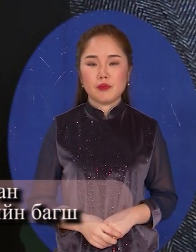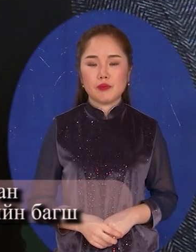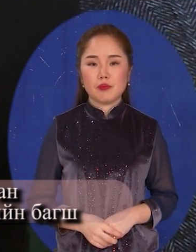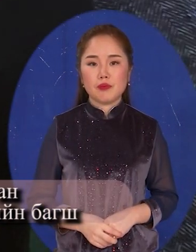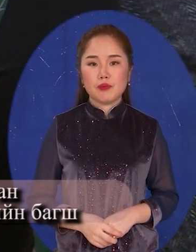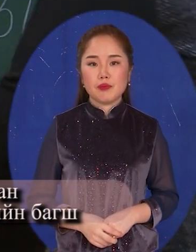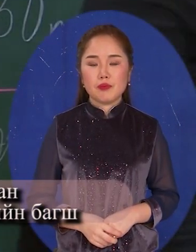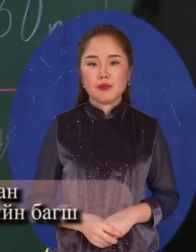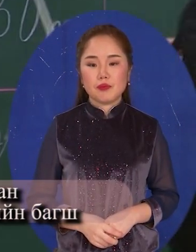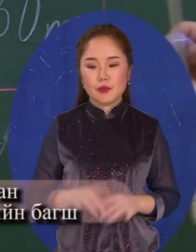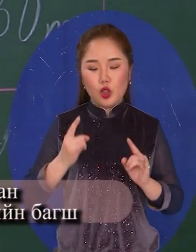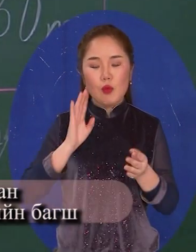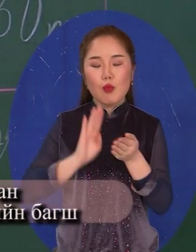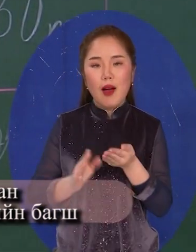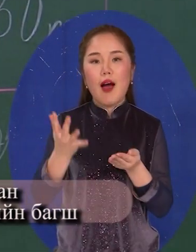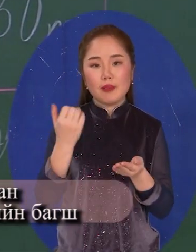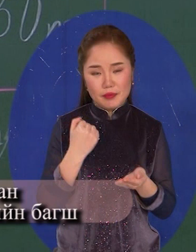alıptı.